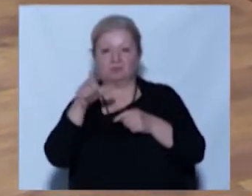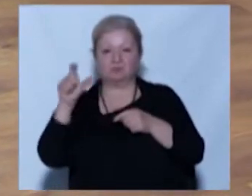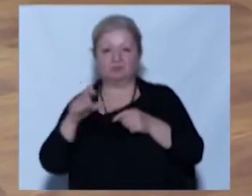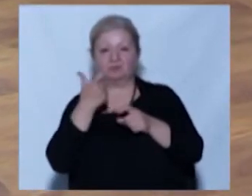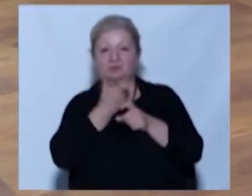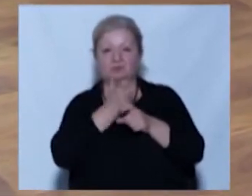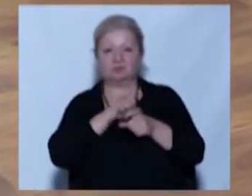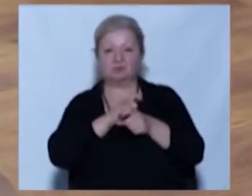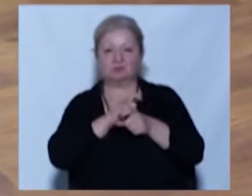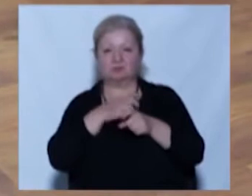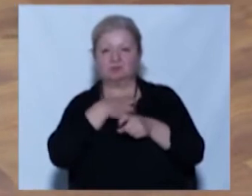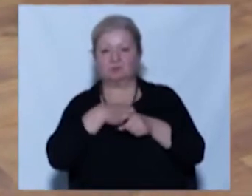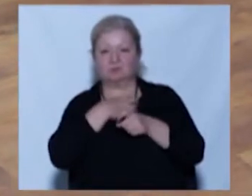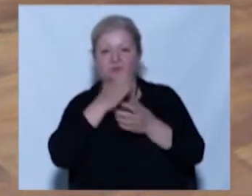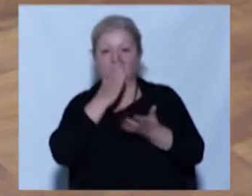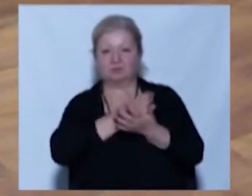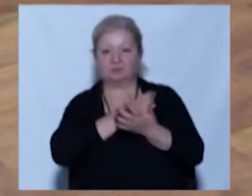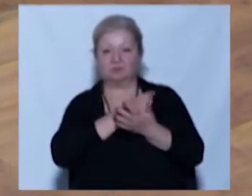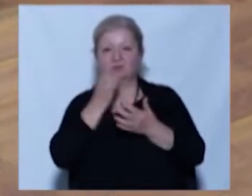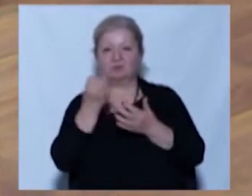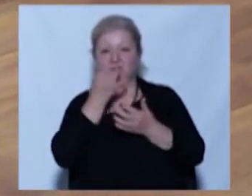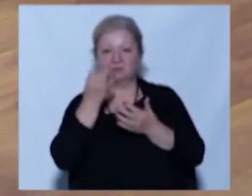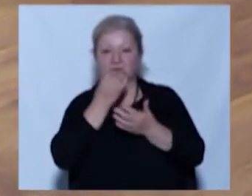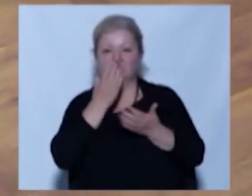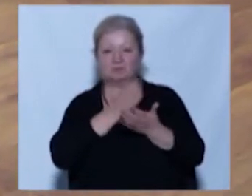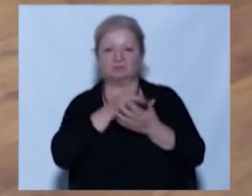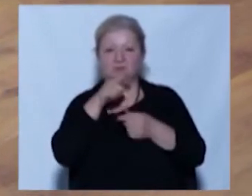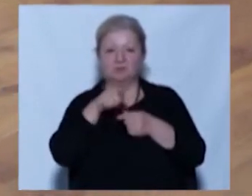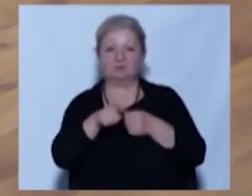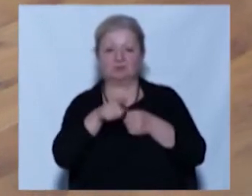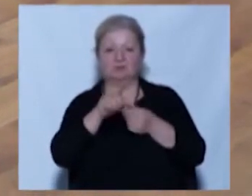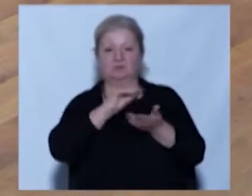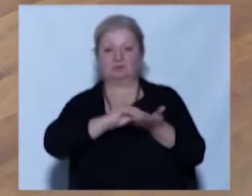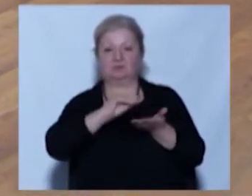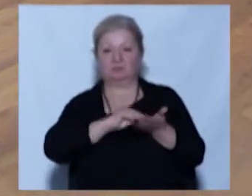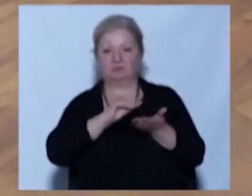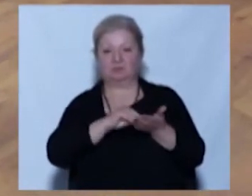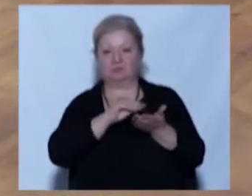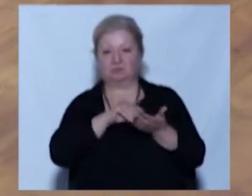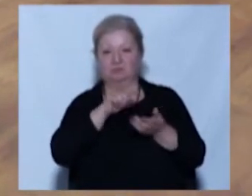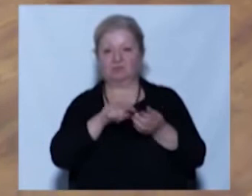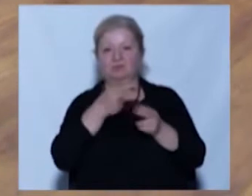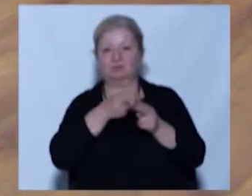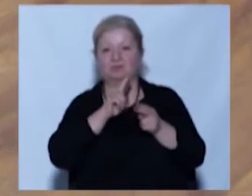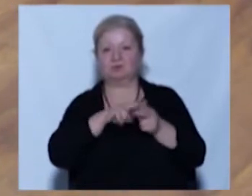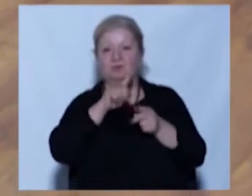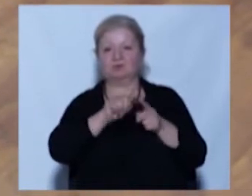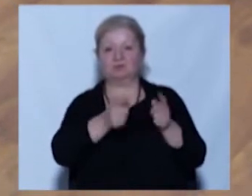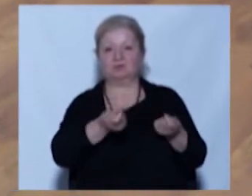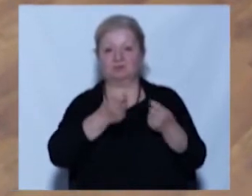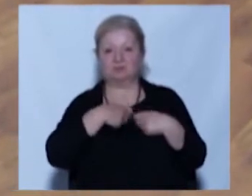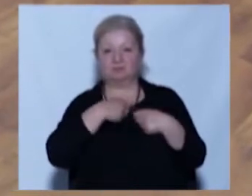ისტორიკოსებისათვის განსაკუთრებით მნიშვნელოვანია და საინტერესო სწორედ ამ ტიპის ნაწარმოებები, რადგან